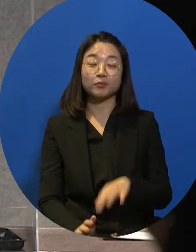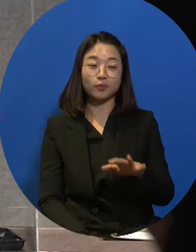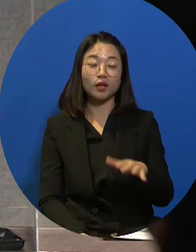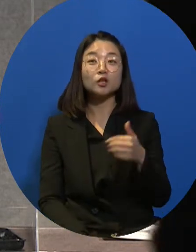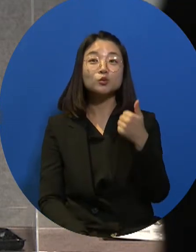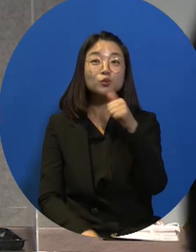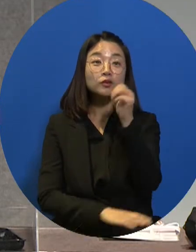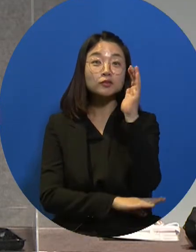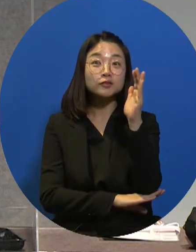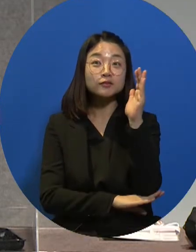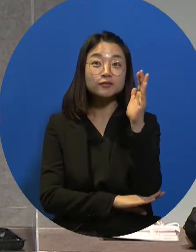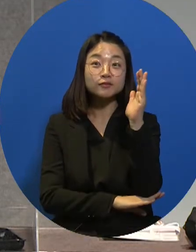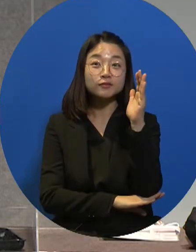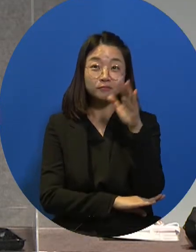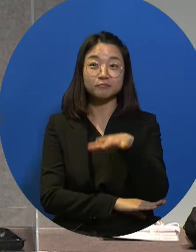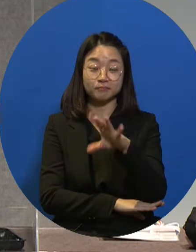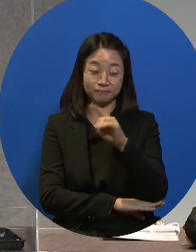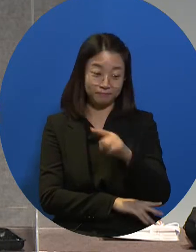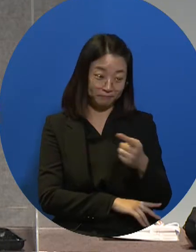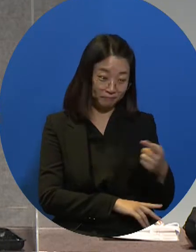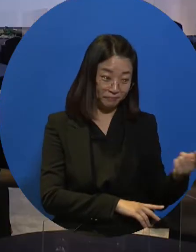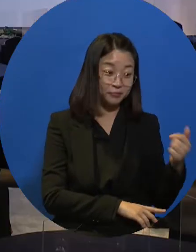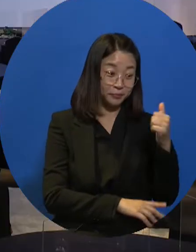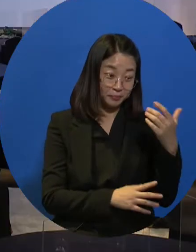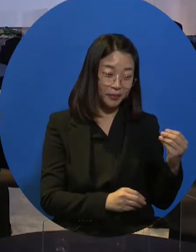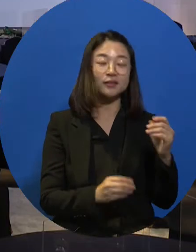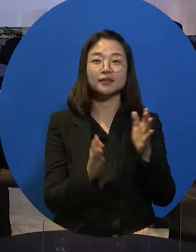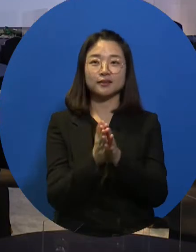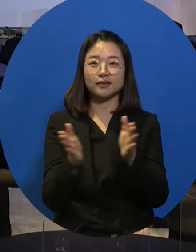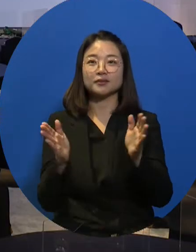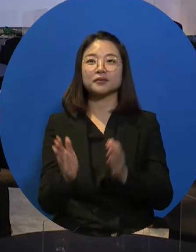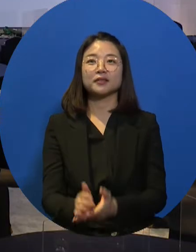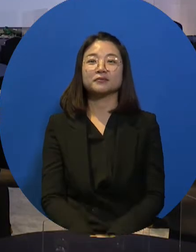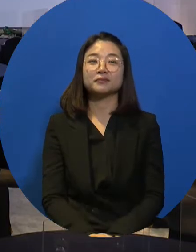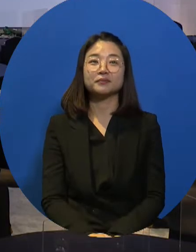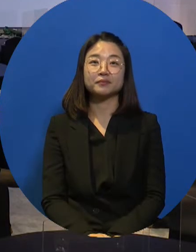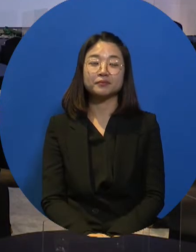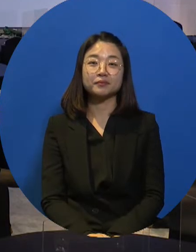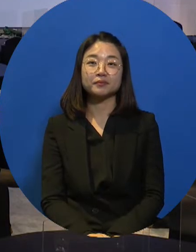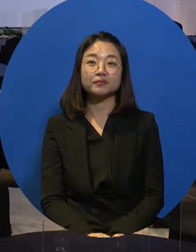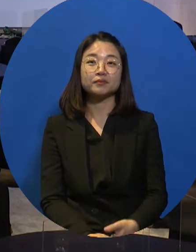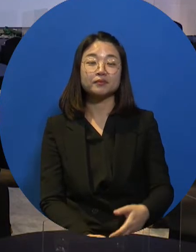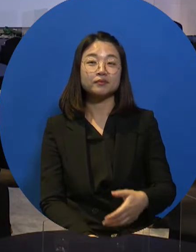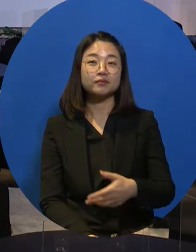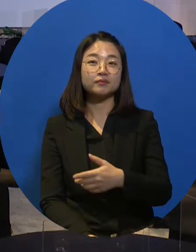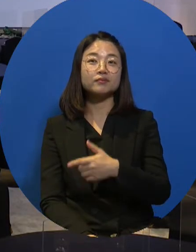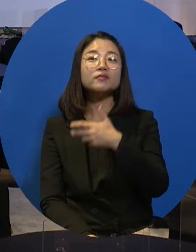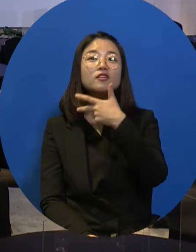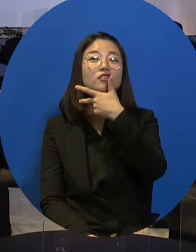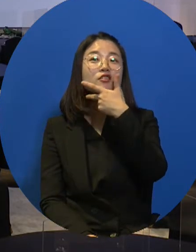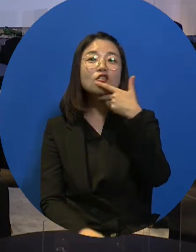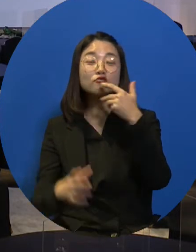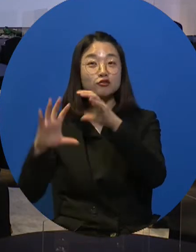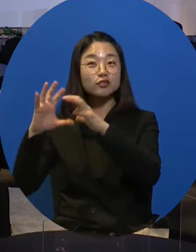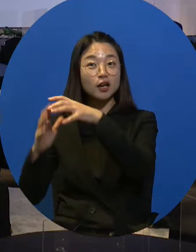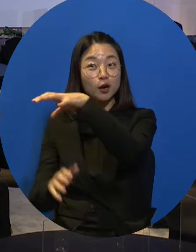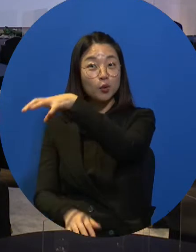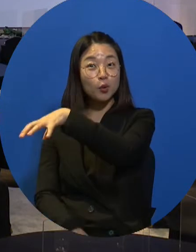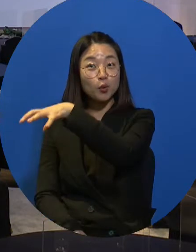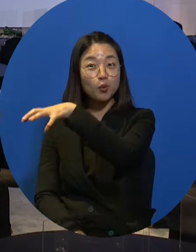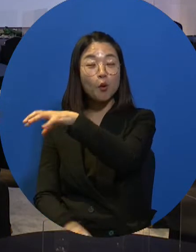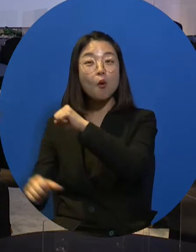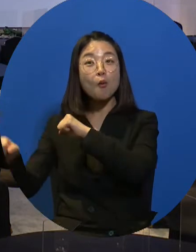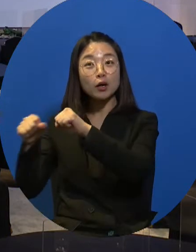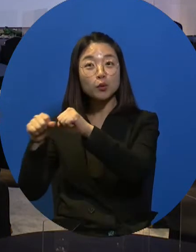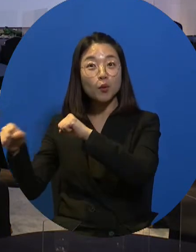발제자분들을 소개해드리고 시작을 빠르게 하도록 하겠습니다. 영국의 진보적 장애운동단체 디팩의 엘린